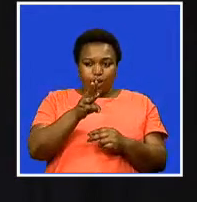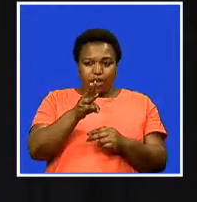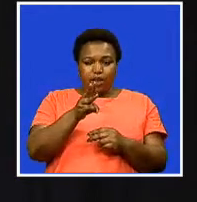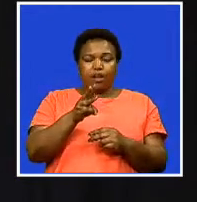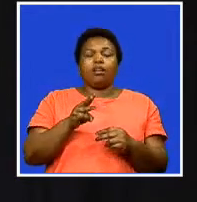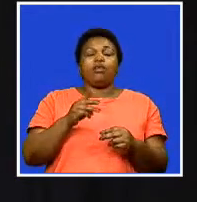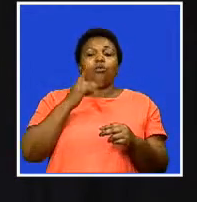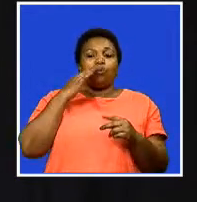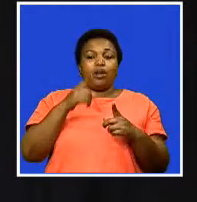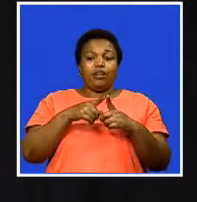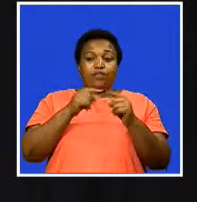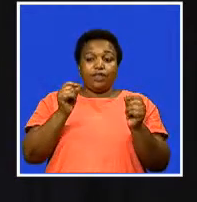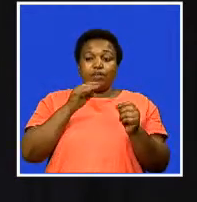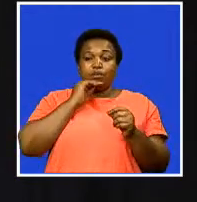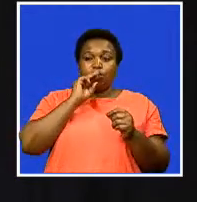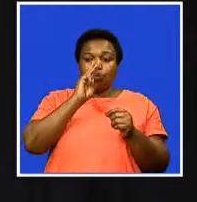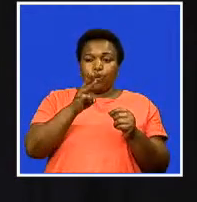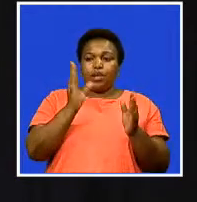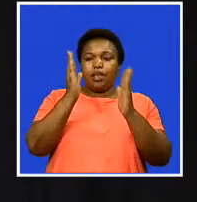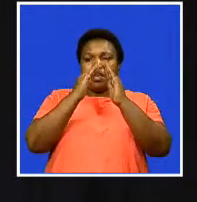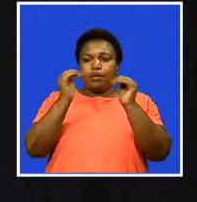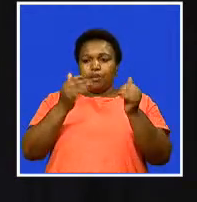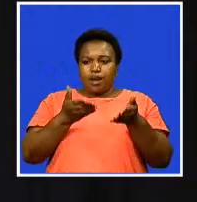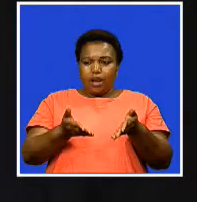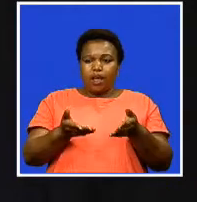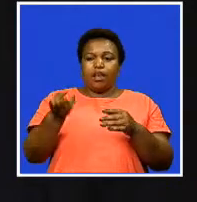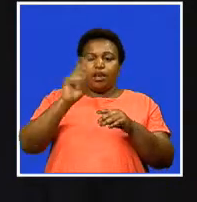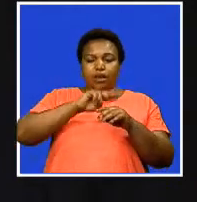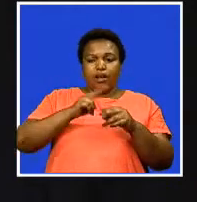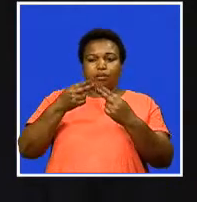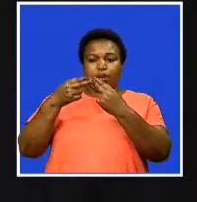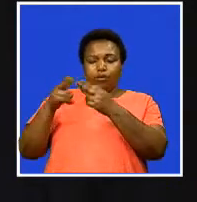but lokuningi kakwendela la kuphinze kuchubekele ngaphandle